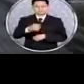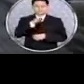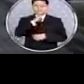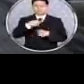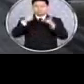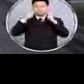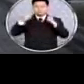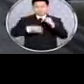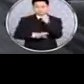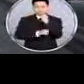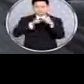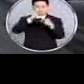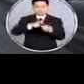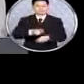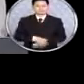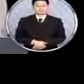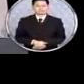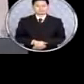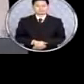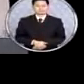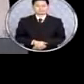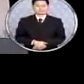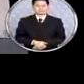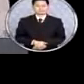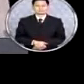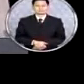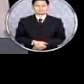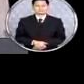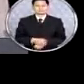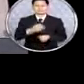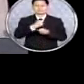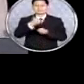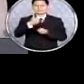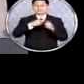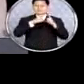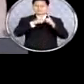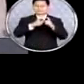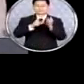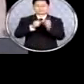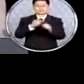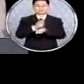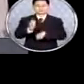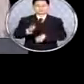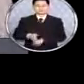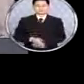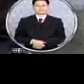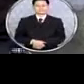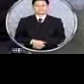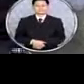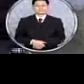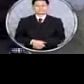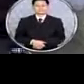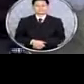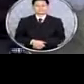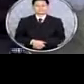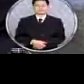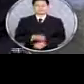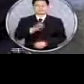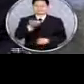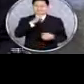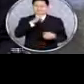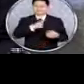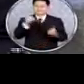楚瑜的基本的立场。 请马英九先生回答，时间1分30秒。 有关第一线跟